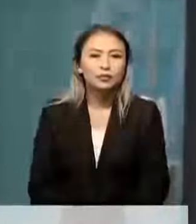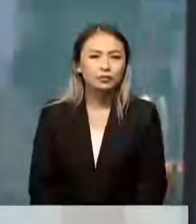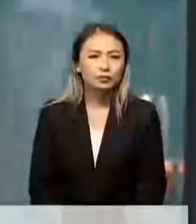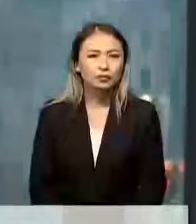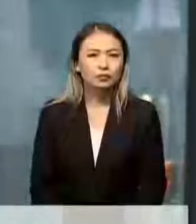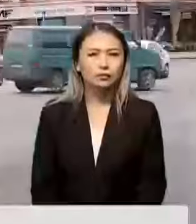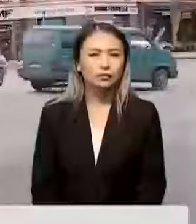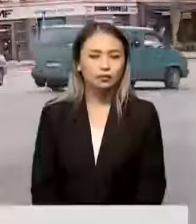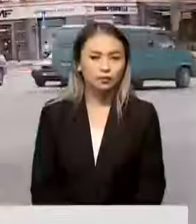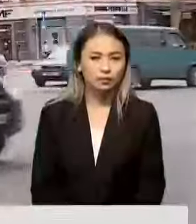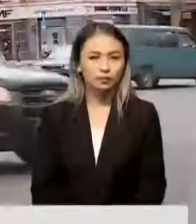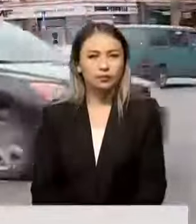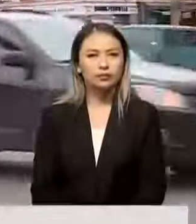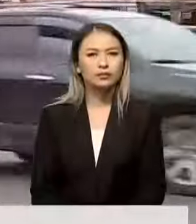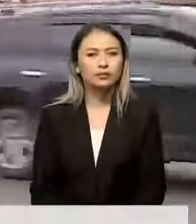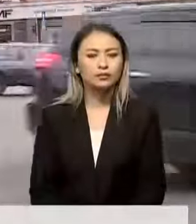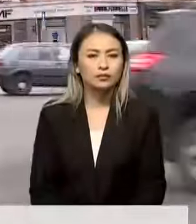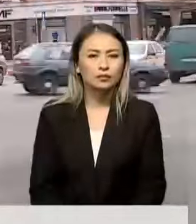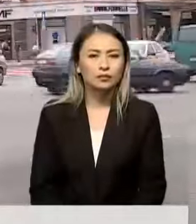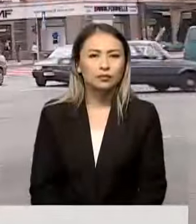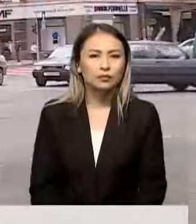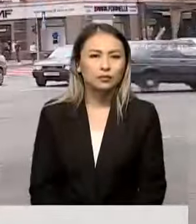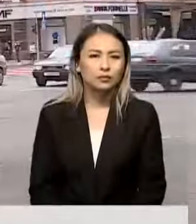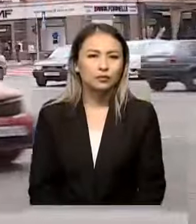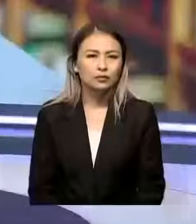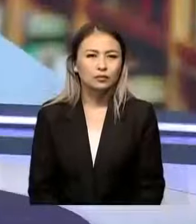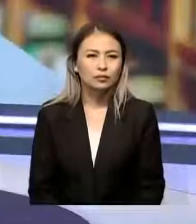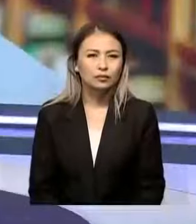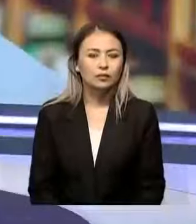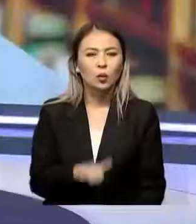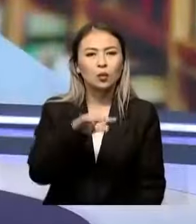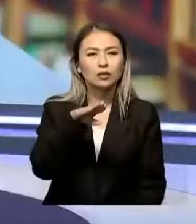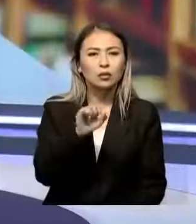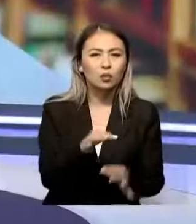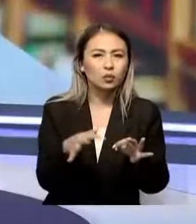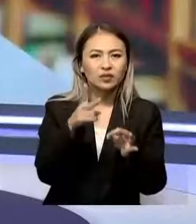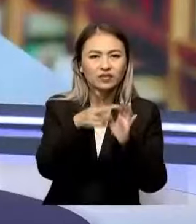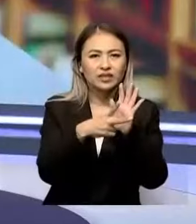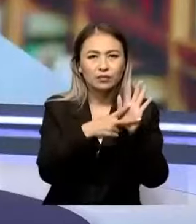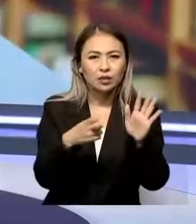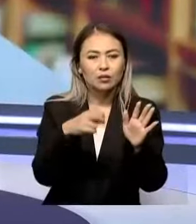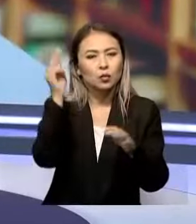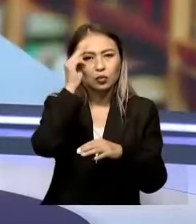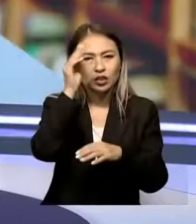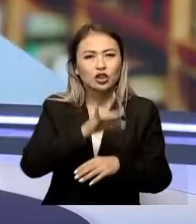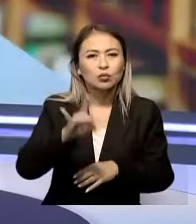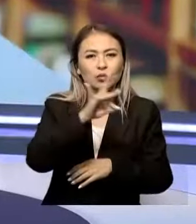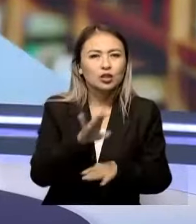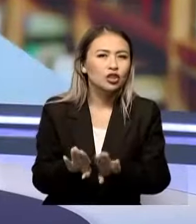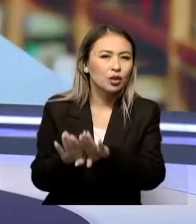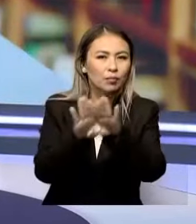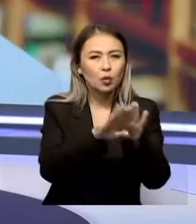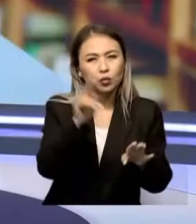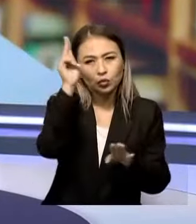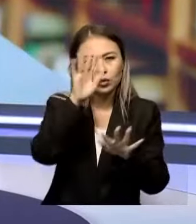Егіліков, Сарина Зұлпухар, Қарағанды облысы, 24 кз. Ұлытау облысында 2700-ден астам оқушы